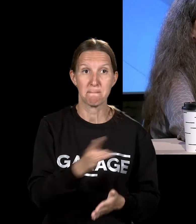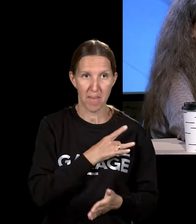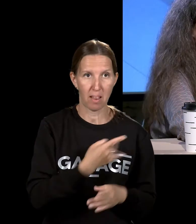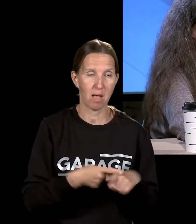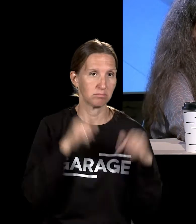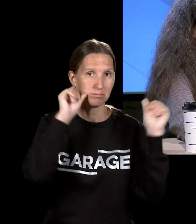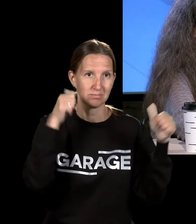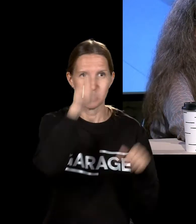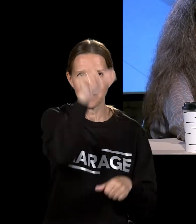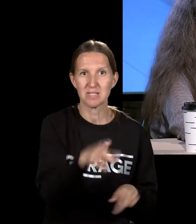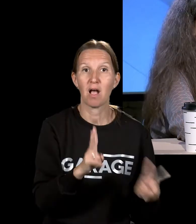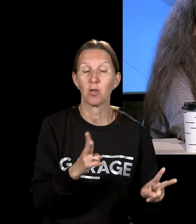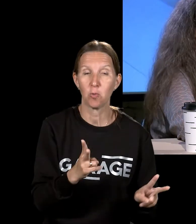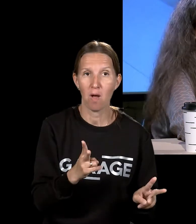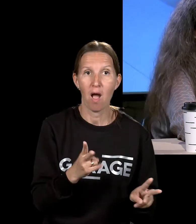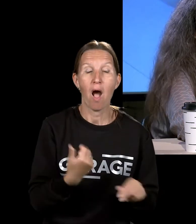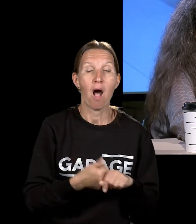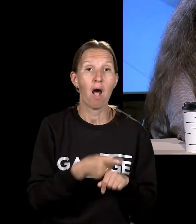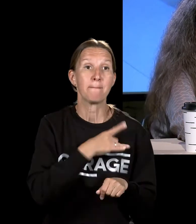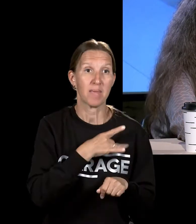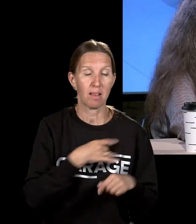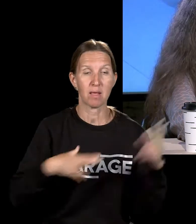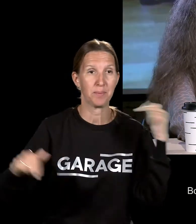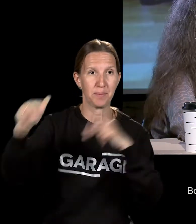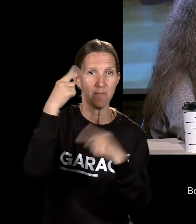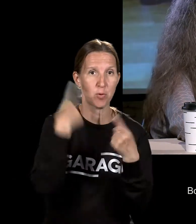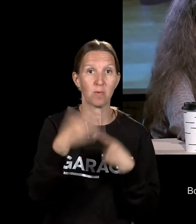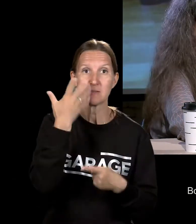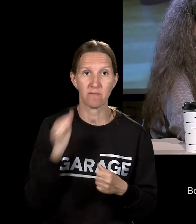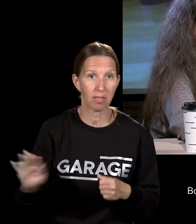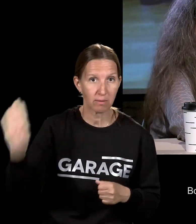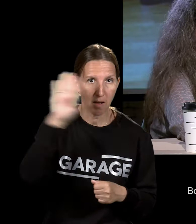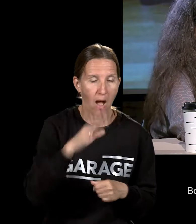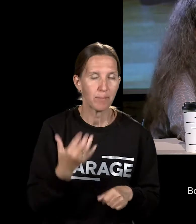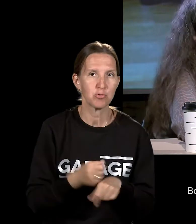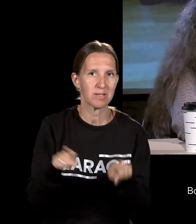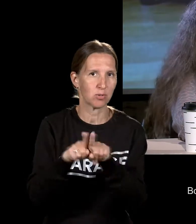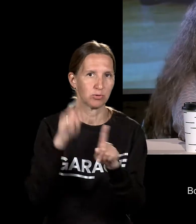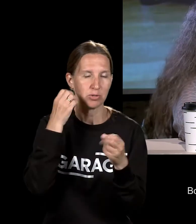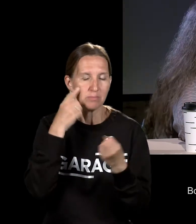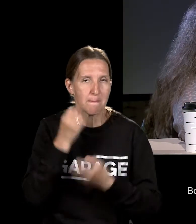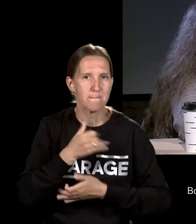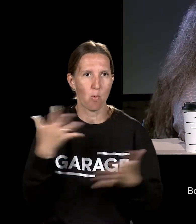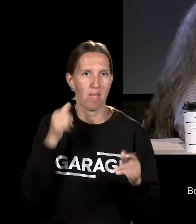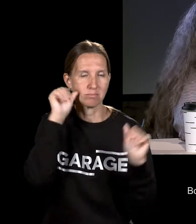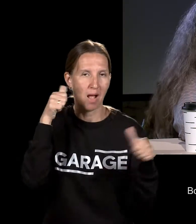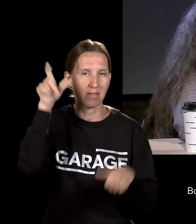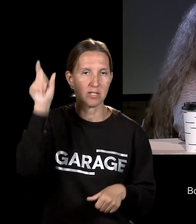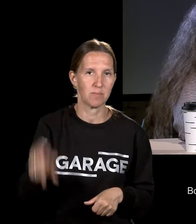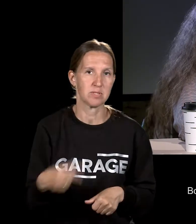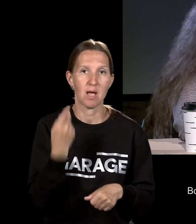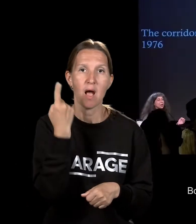анонимнее, чем белый гипсовый слепок, раскрашенный гипсовый слепок. И вот возникают эти всегда нереалистические, всегда